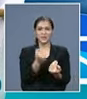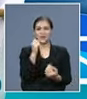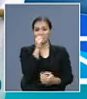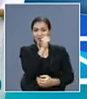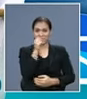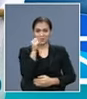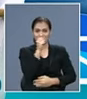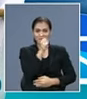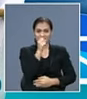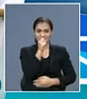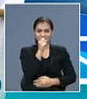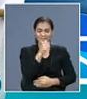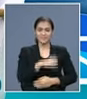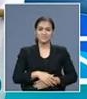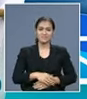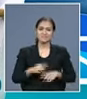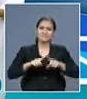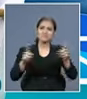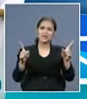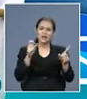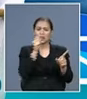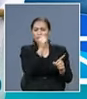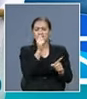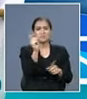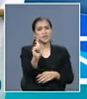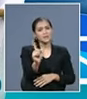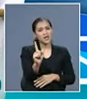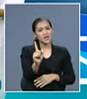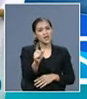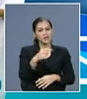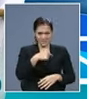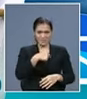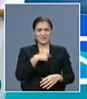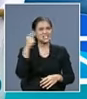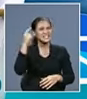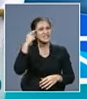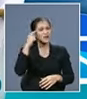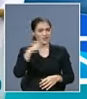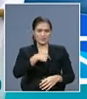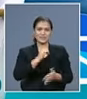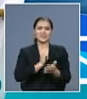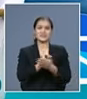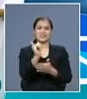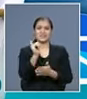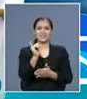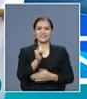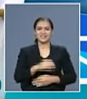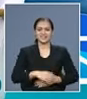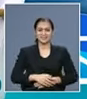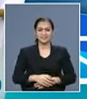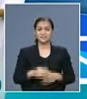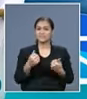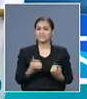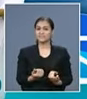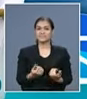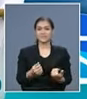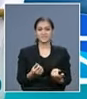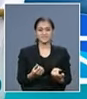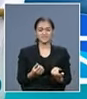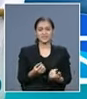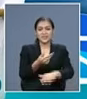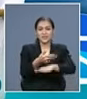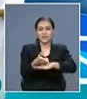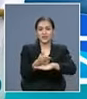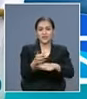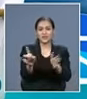กันนะคะแต่ว่าจะร้องเพลงแบบไหนรับรองโดนใจแน่นอนค่ะเดี๋ยวเราก็ปิดท้ายกันนะคะลากันด้วยคลิป